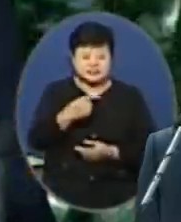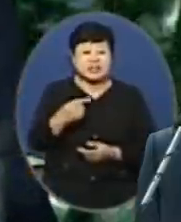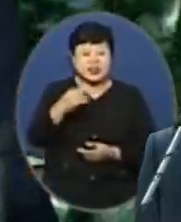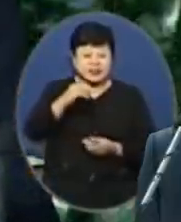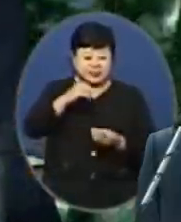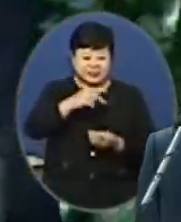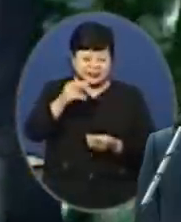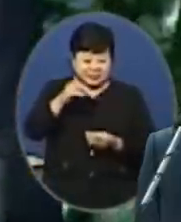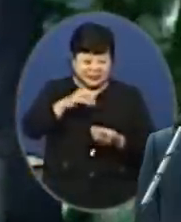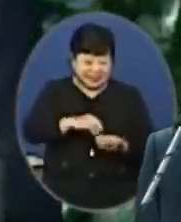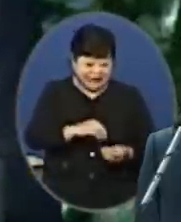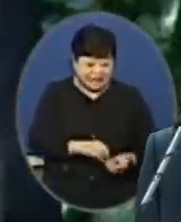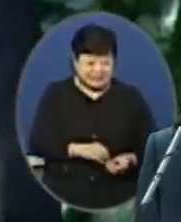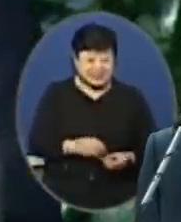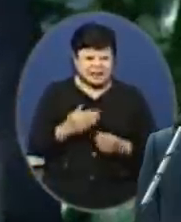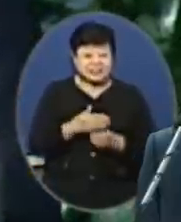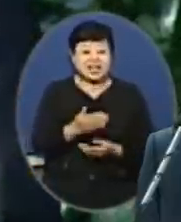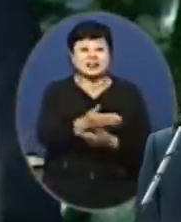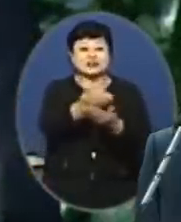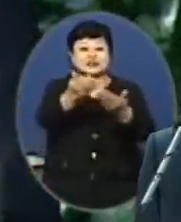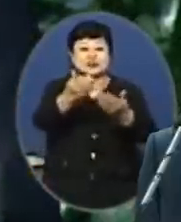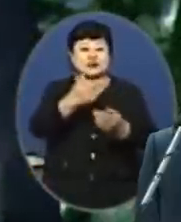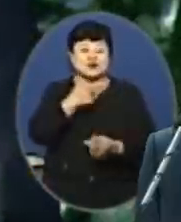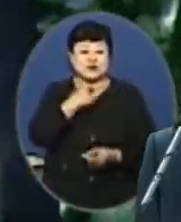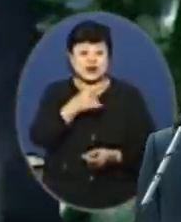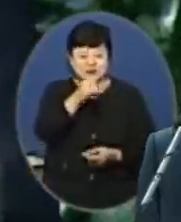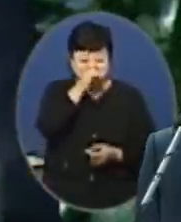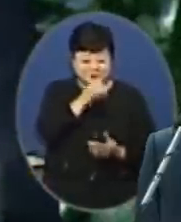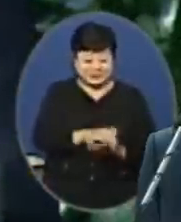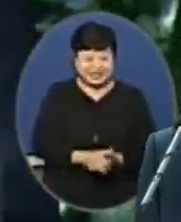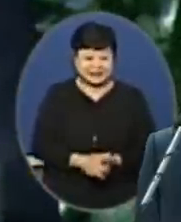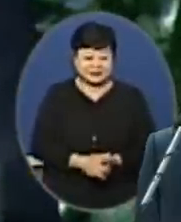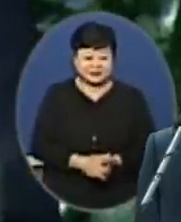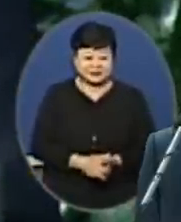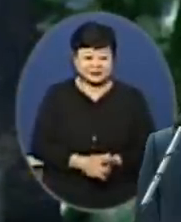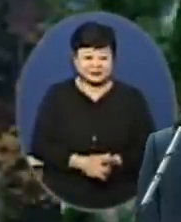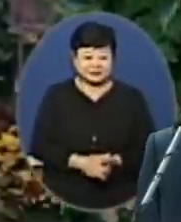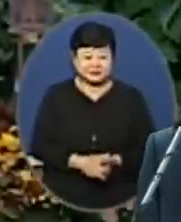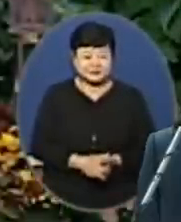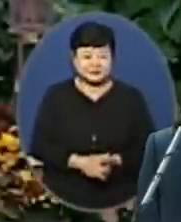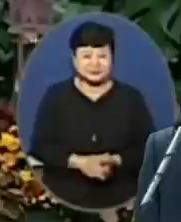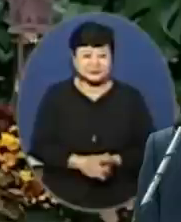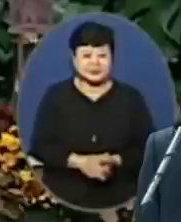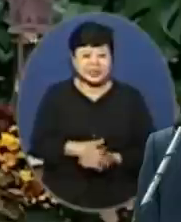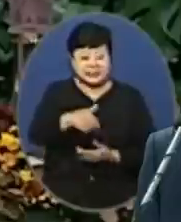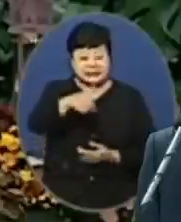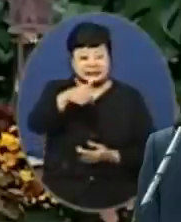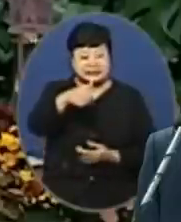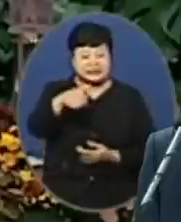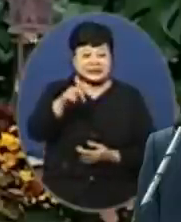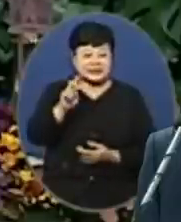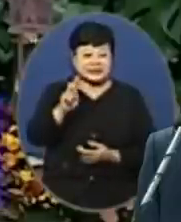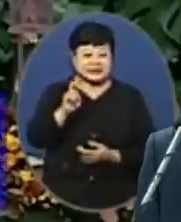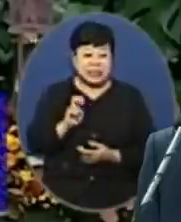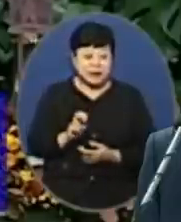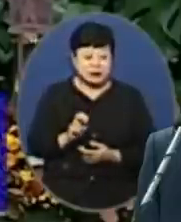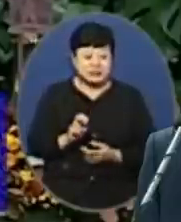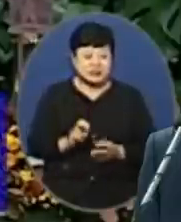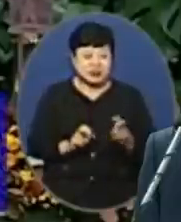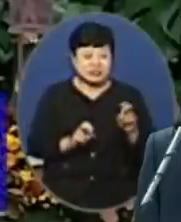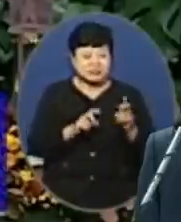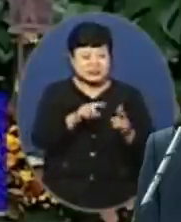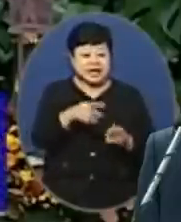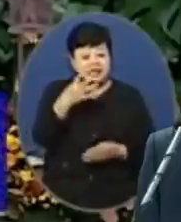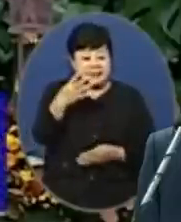천대까지 하나님이 얼마나 은혜 주시기를 원하시는 것입니까? 잠언서 22장 4절에는 겸손과 야훼를